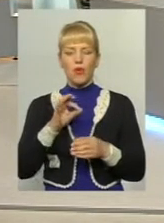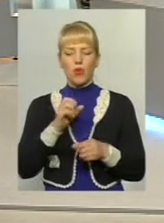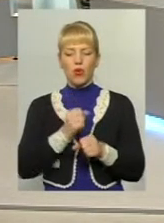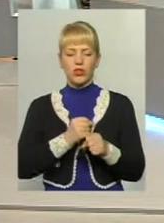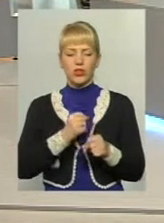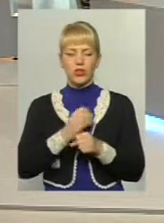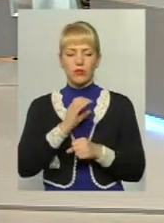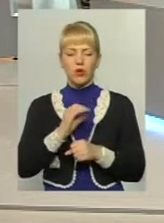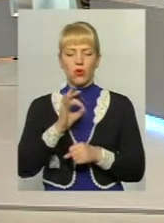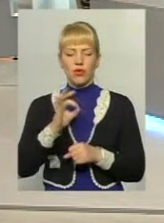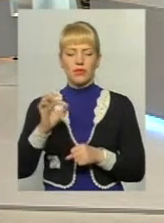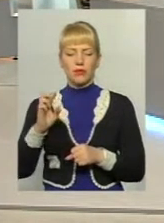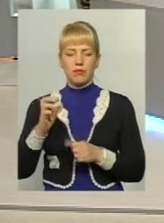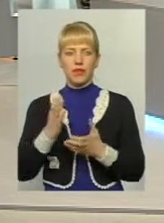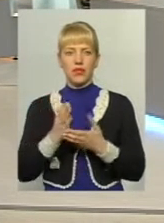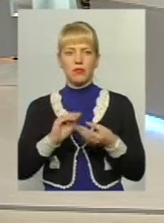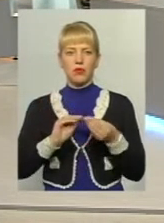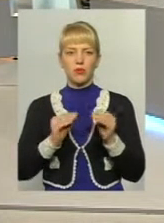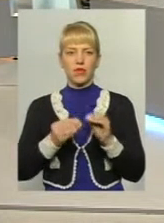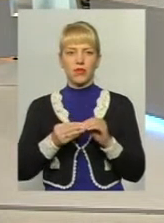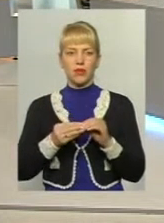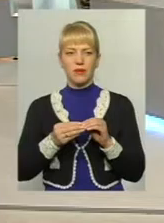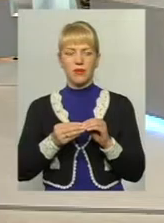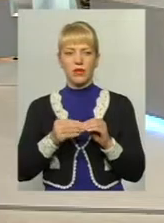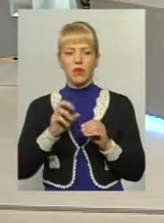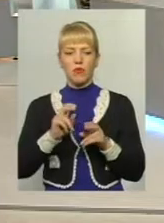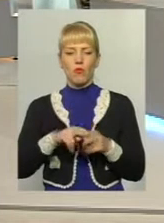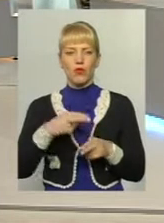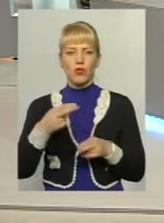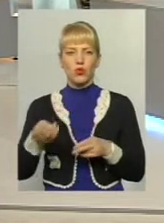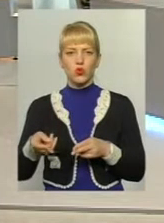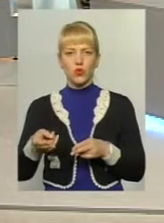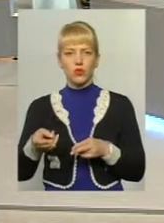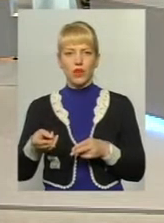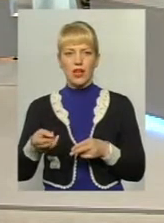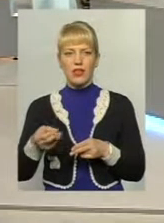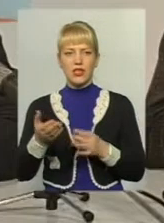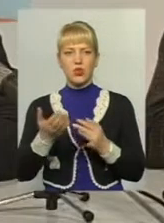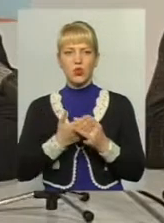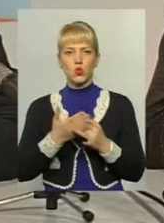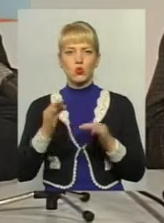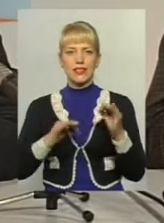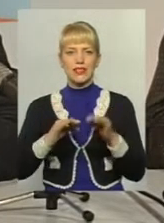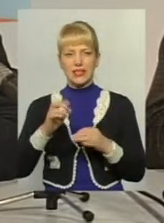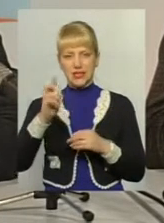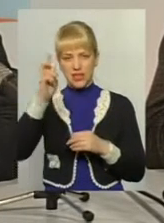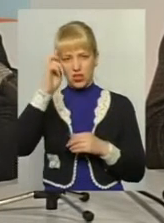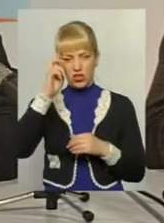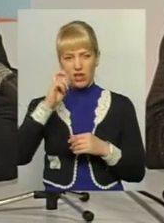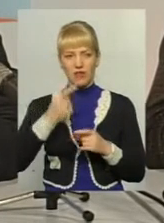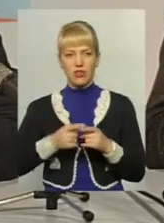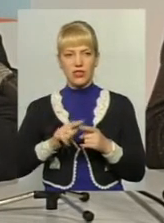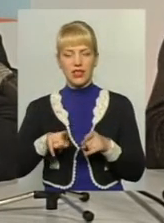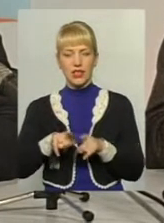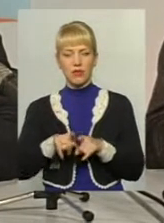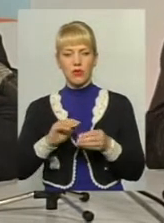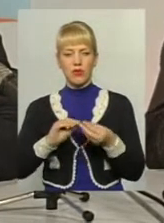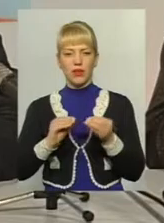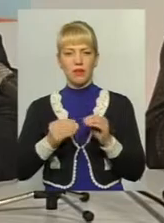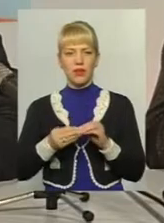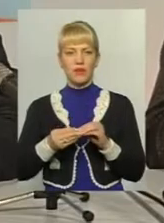себе. З іншої сторони, ну, якщо люди створилися, хочуть самоорганізувалися, хочуть управляти, чого їм не дати цього робити? Тобто